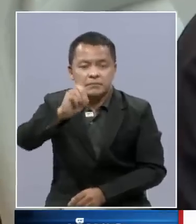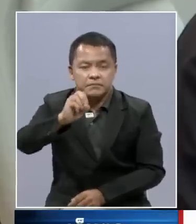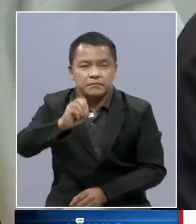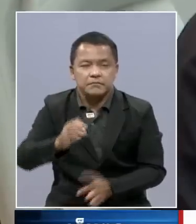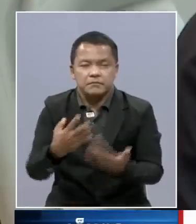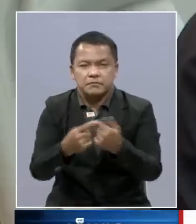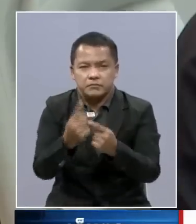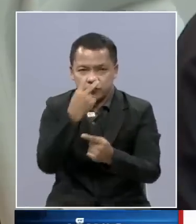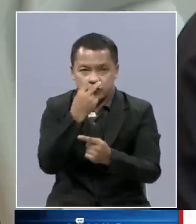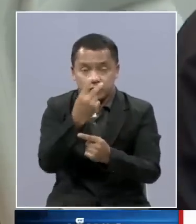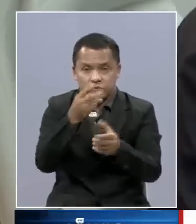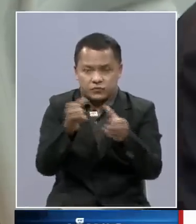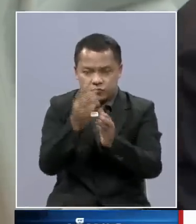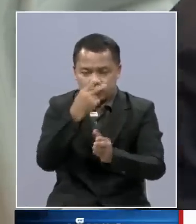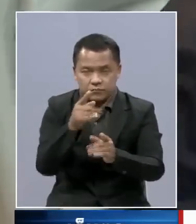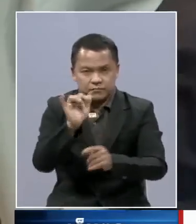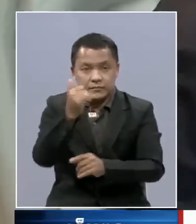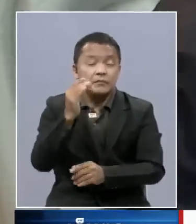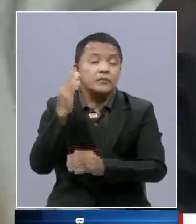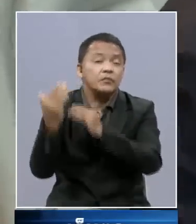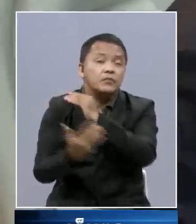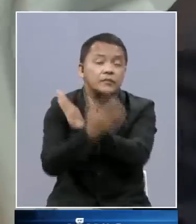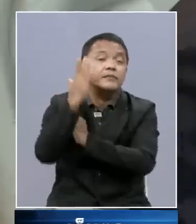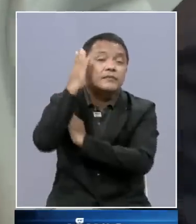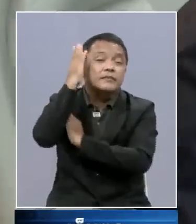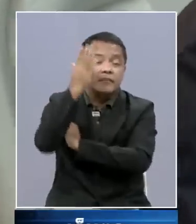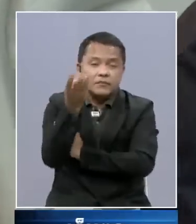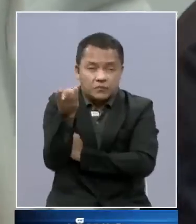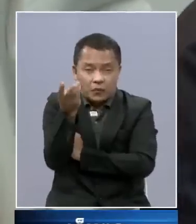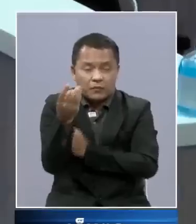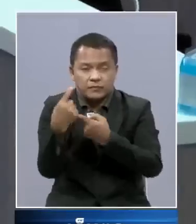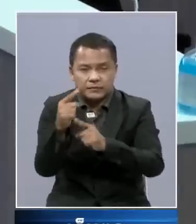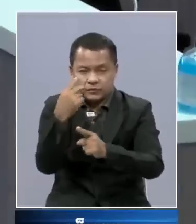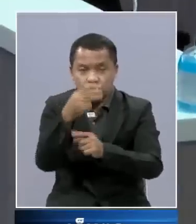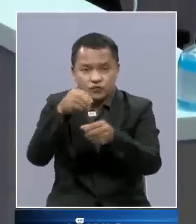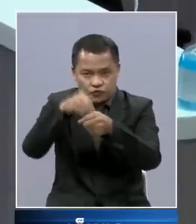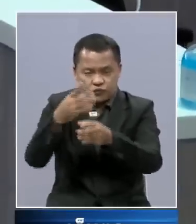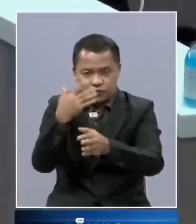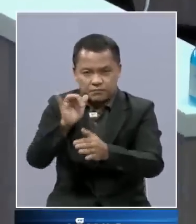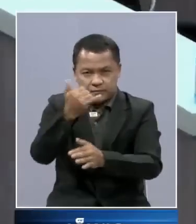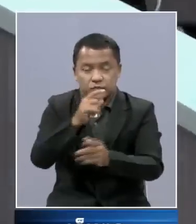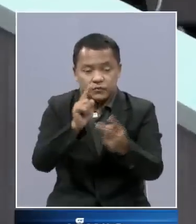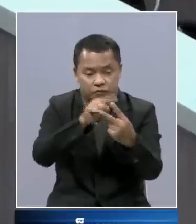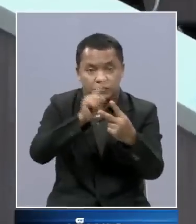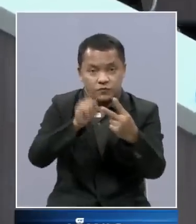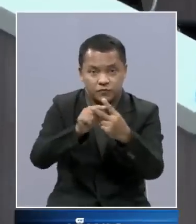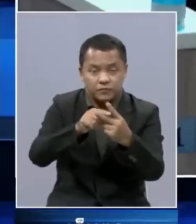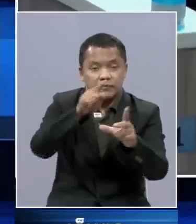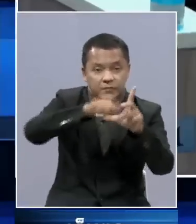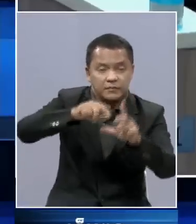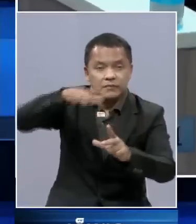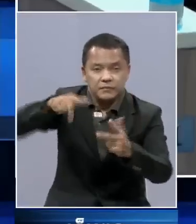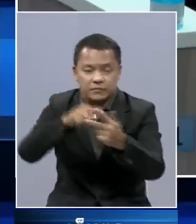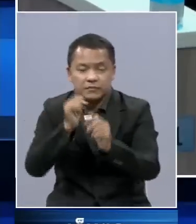เขาเลยมองกันนะครับว่าถึงแม้โอกาสเป็นไปได้น้อยเนี่ยแต่ก็ยังคงมีอยู่ว่าถ้า2พรรคเนี่ยเข้าไ